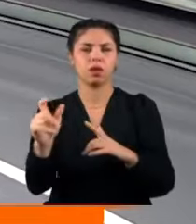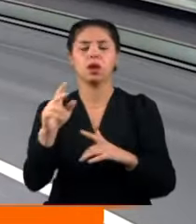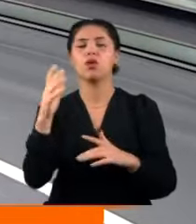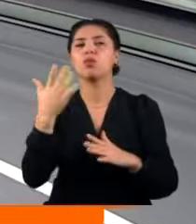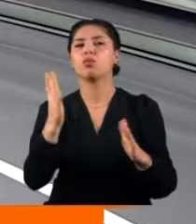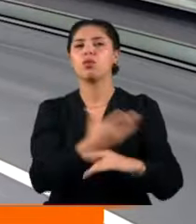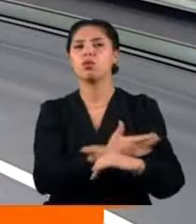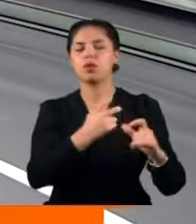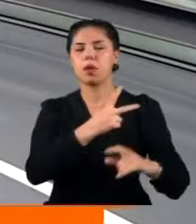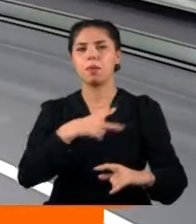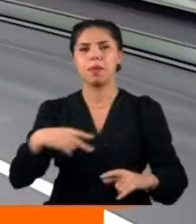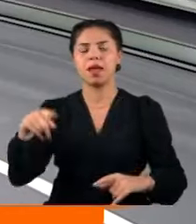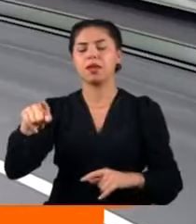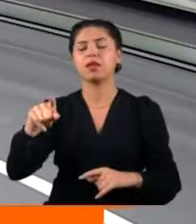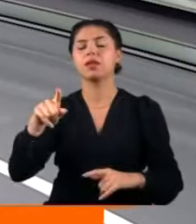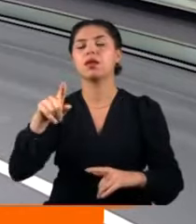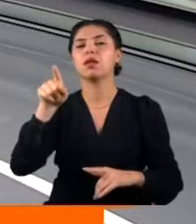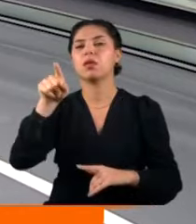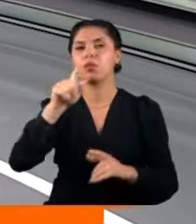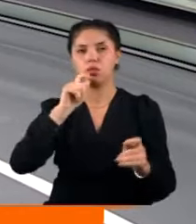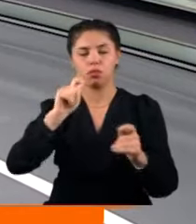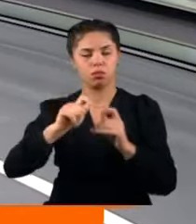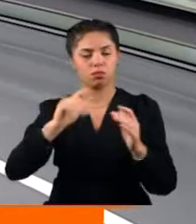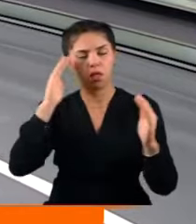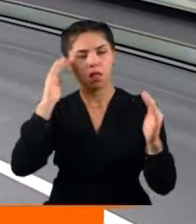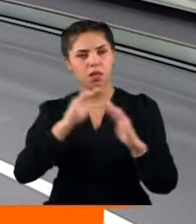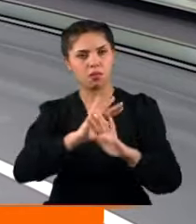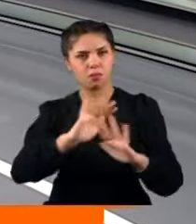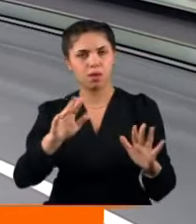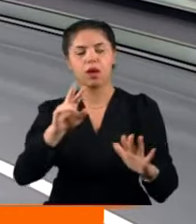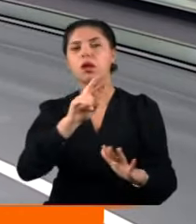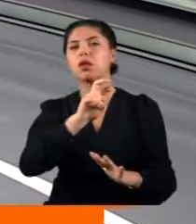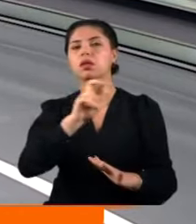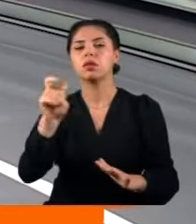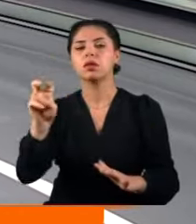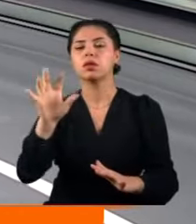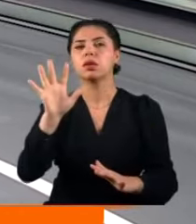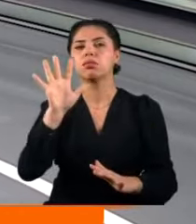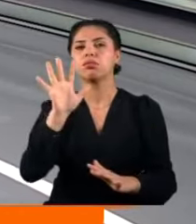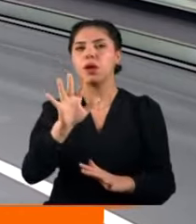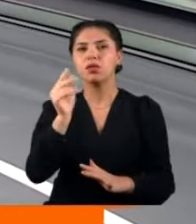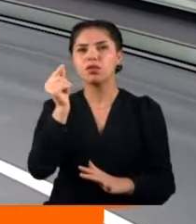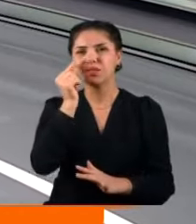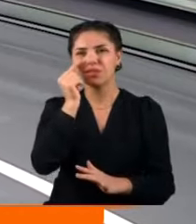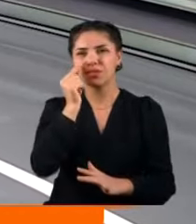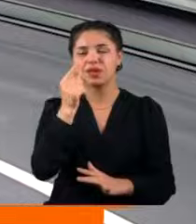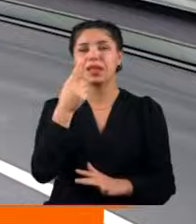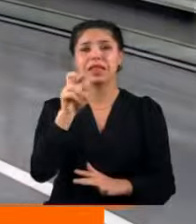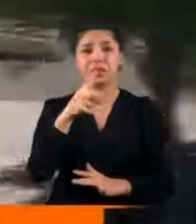Ak sahibi var ama aradan geçen onca yıla rağmen evini teslim alanların sayısı sadece